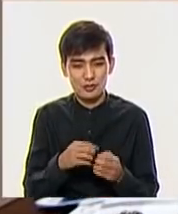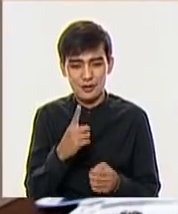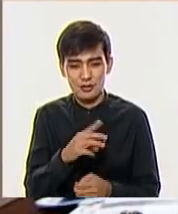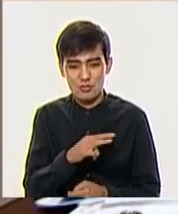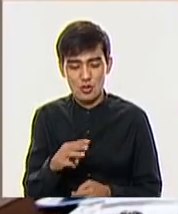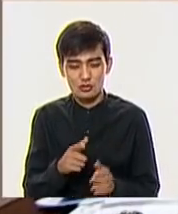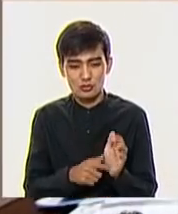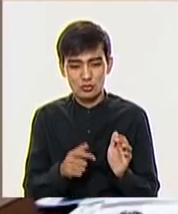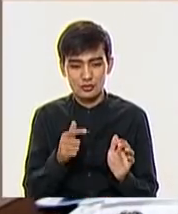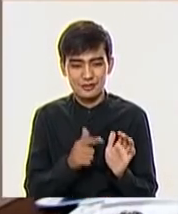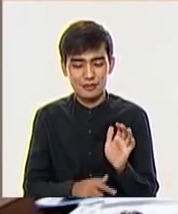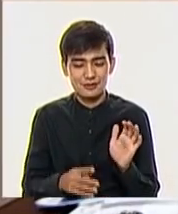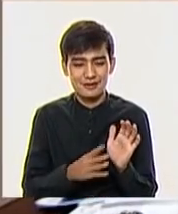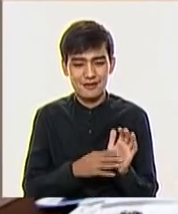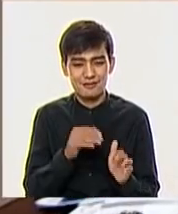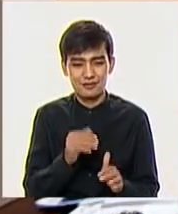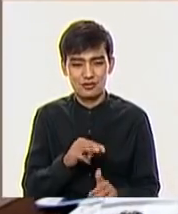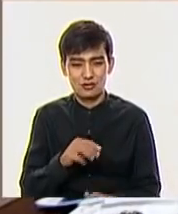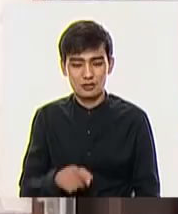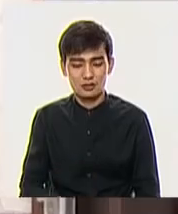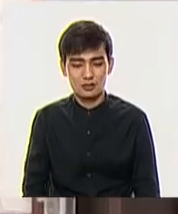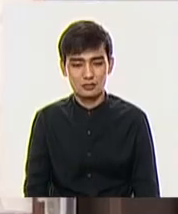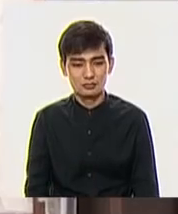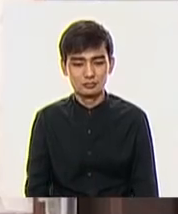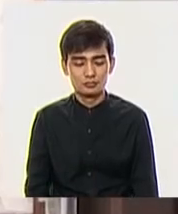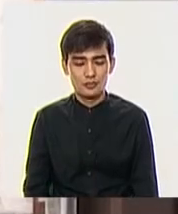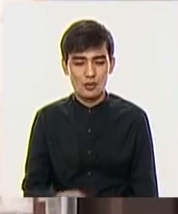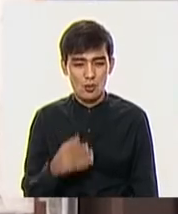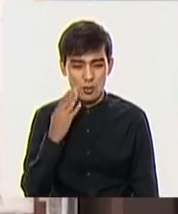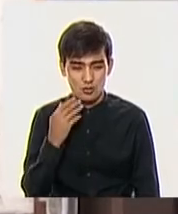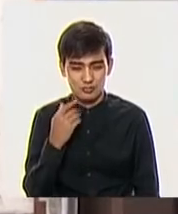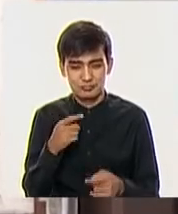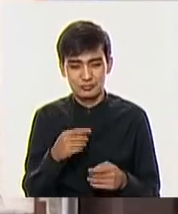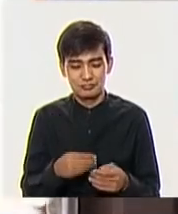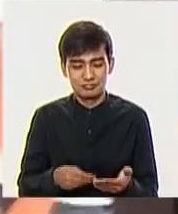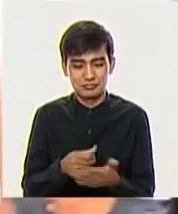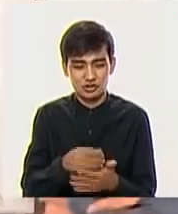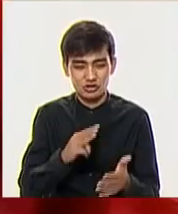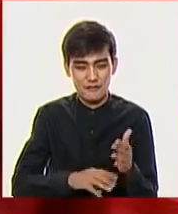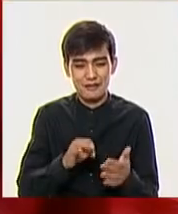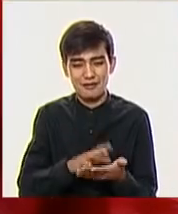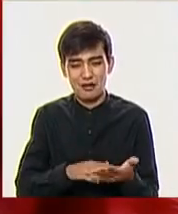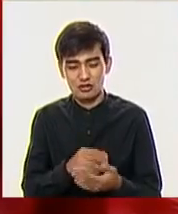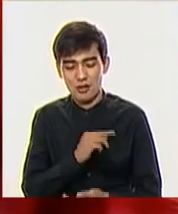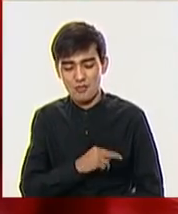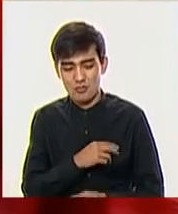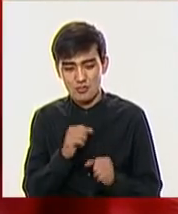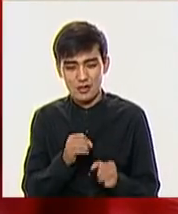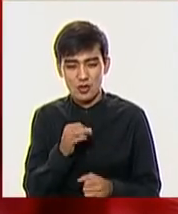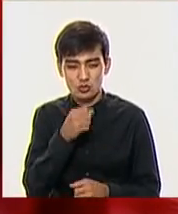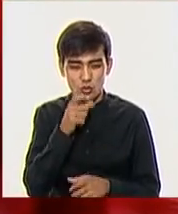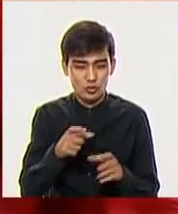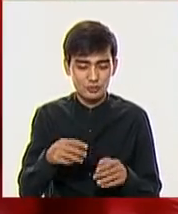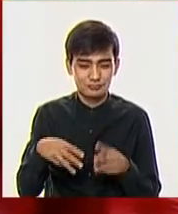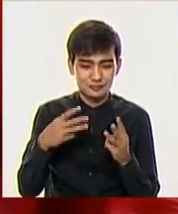1 779 тысяч тенге. Легче заплатить штраф и работать дальше, говорят продавцы. Правда, разговаривать с журналистами